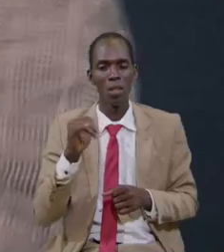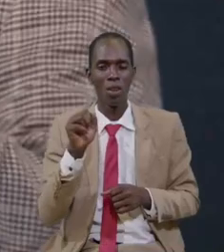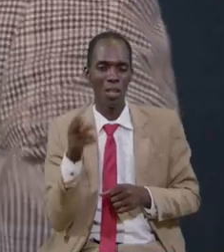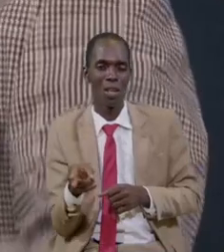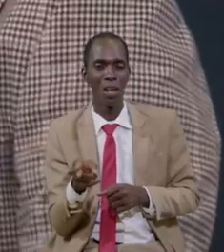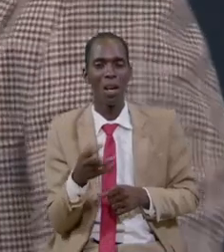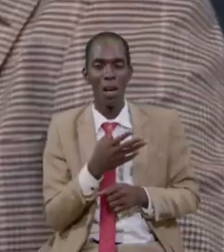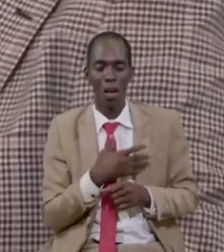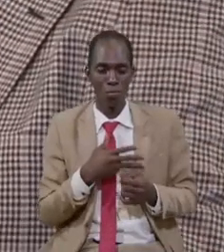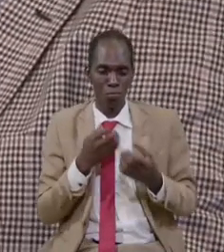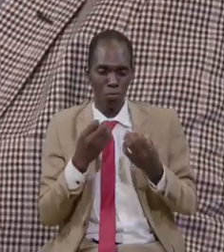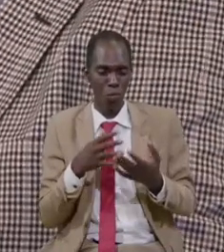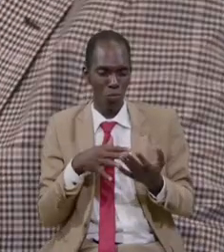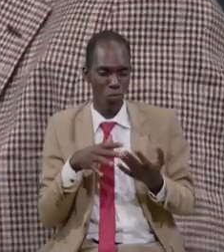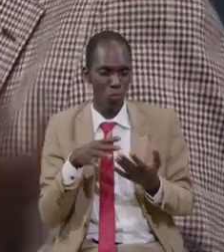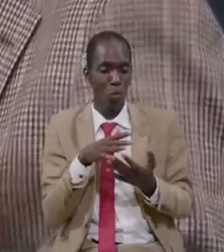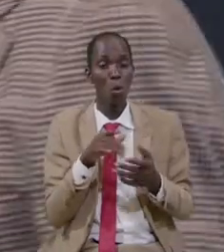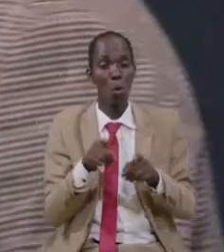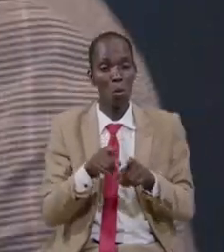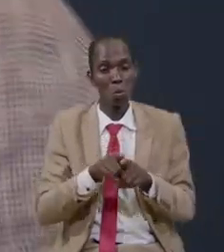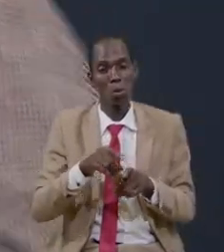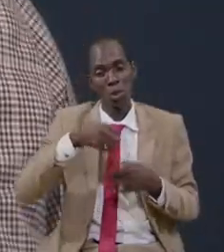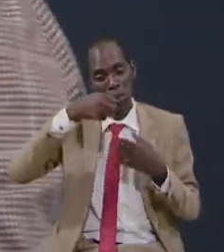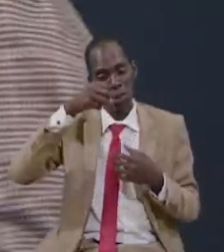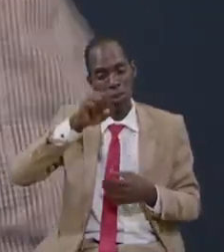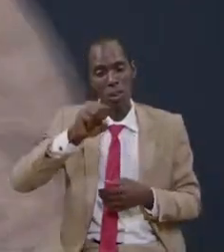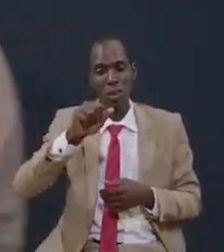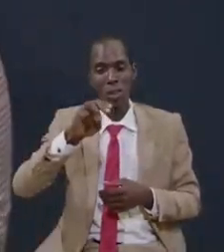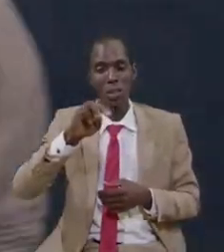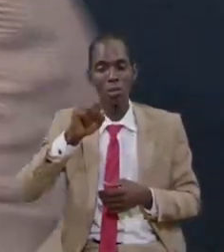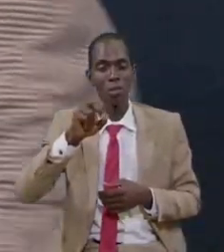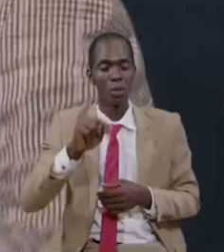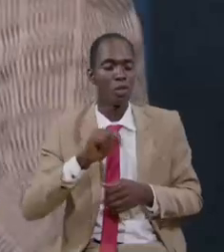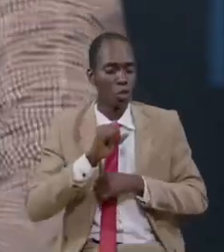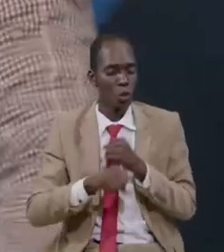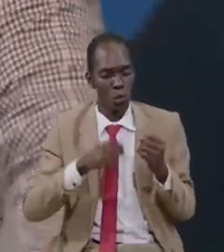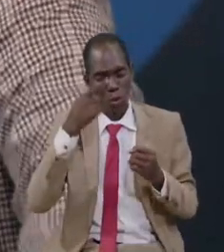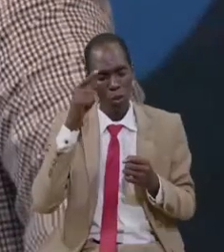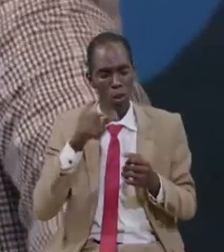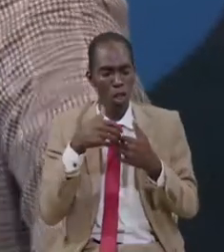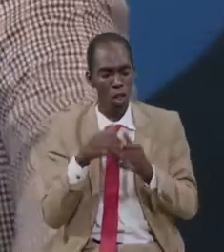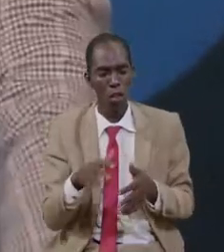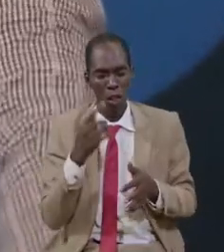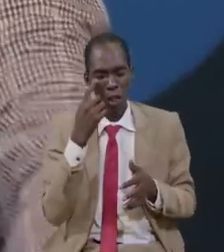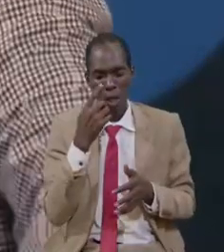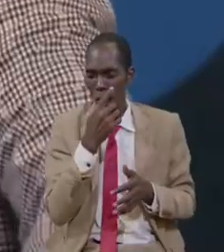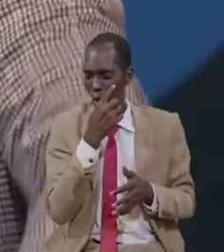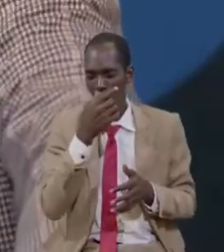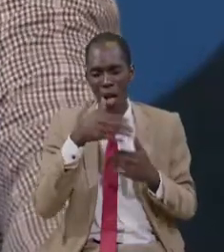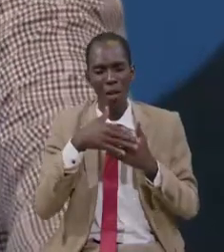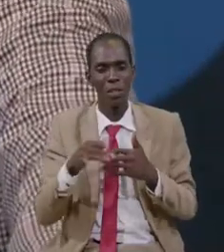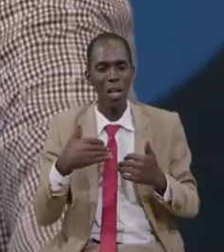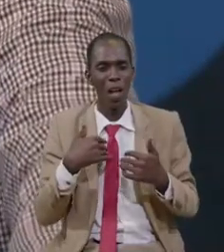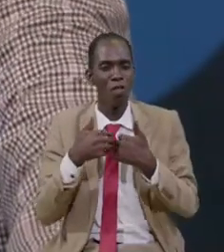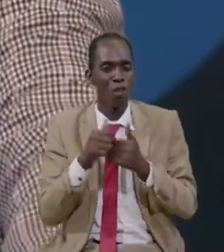ces gens-là, Samson a souffert. Il a perdu ses yeux après avoir perdu son sens. Il y a